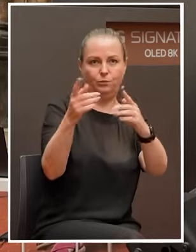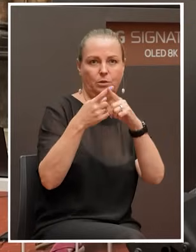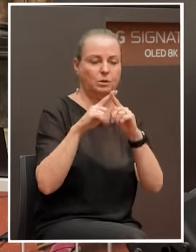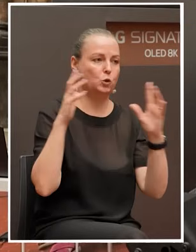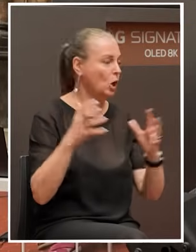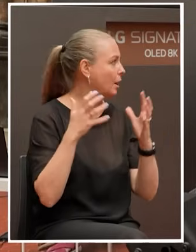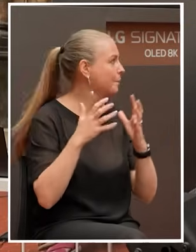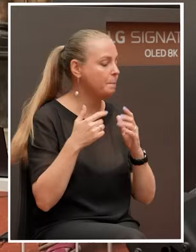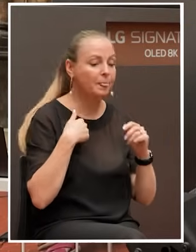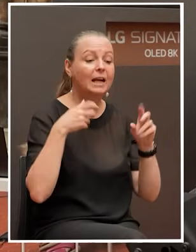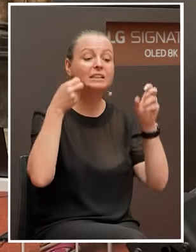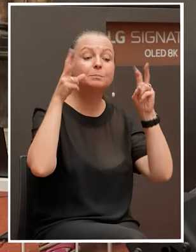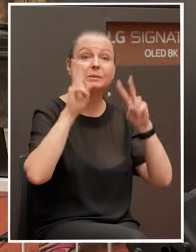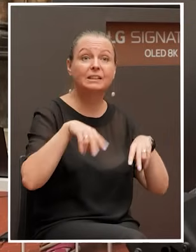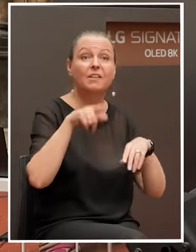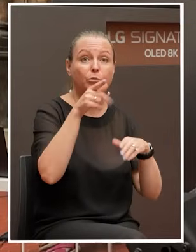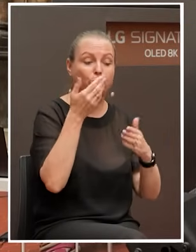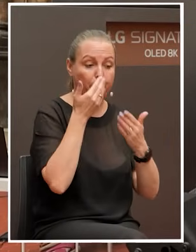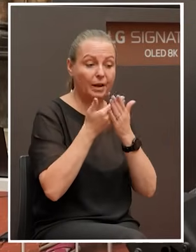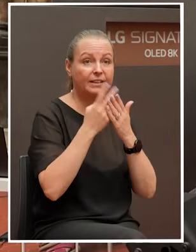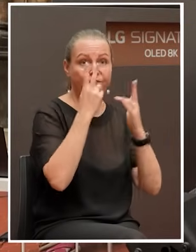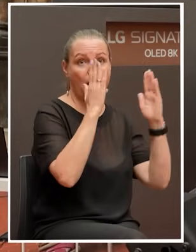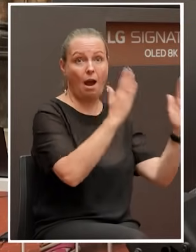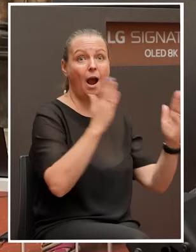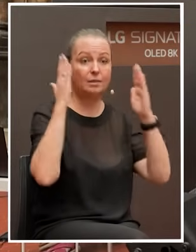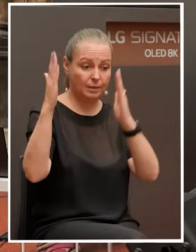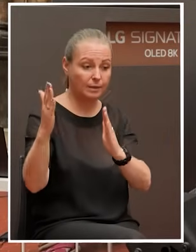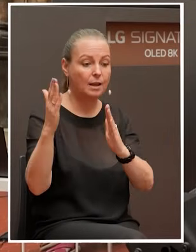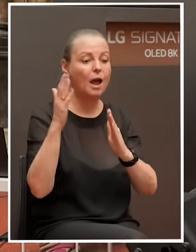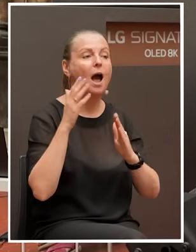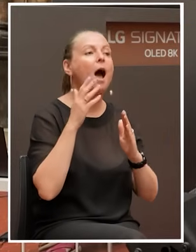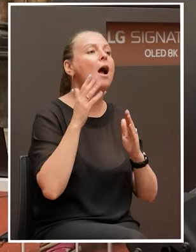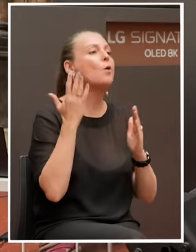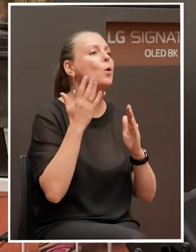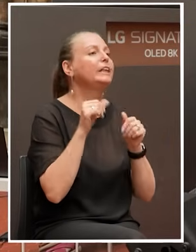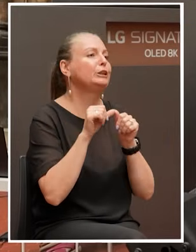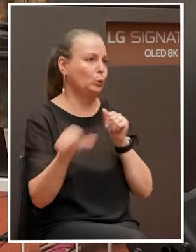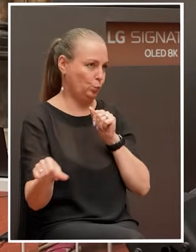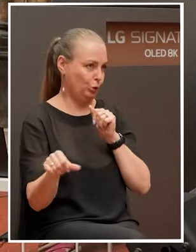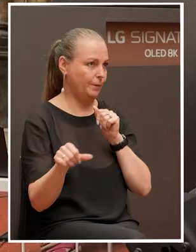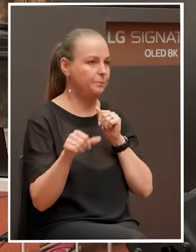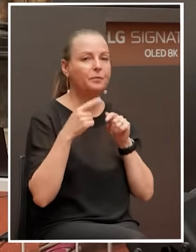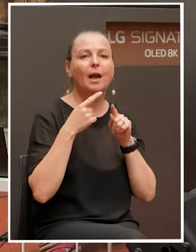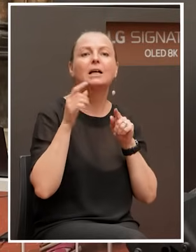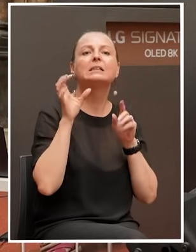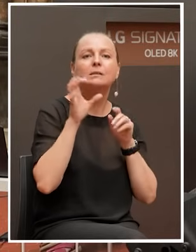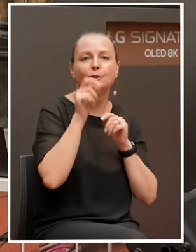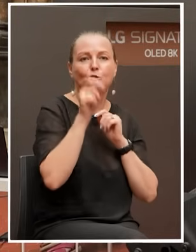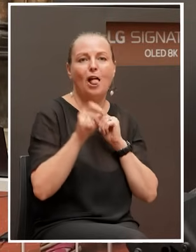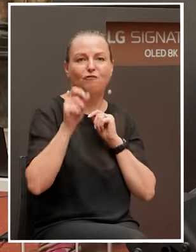я специально сейчас покажу две картины, которые в определенном смысле исключения. Это единственная картина с человечками.